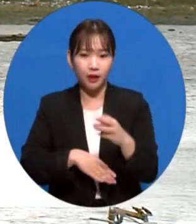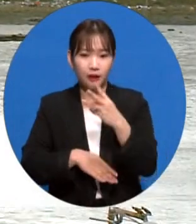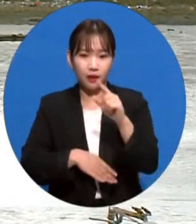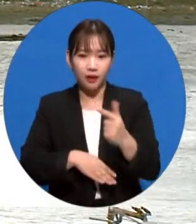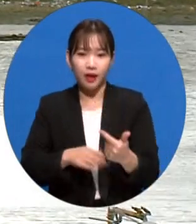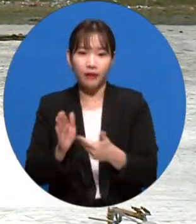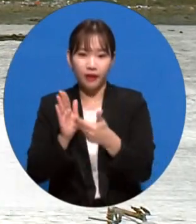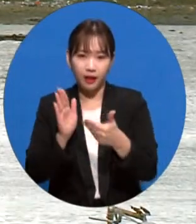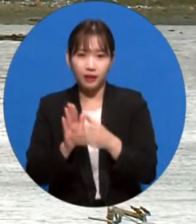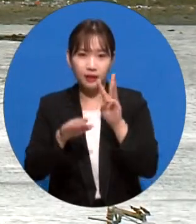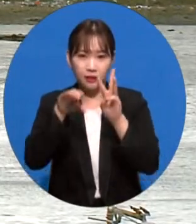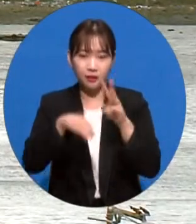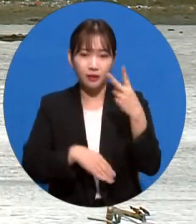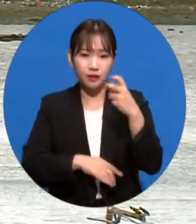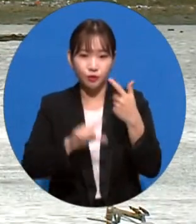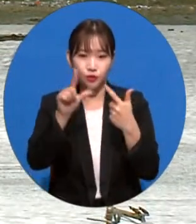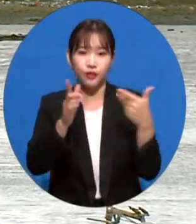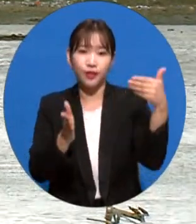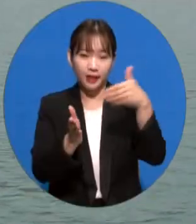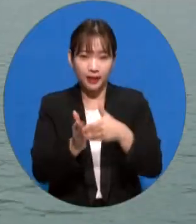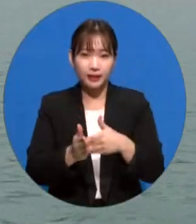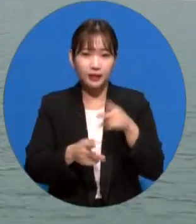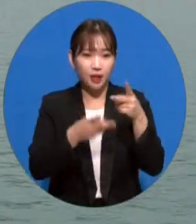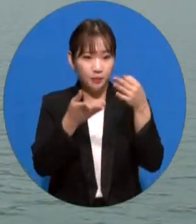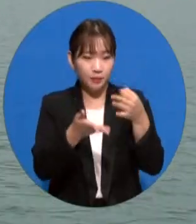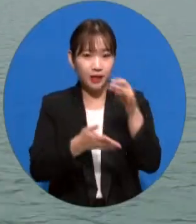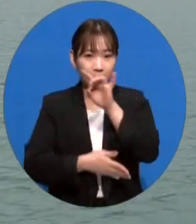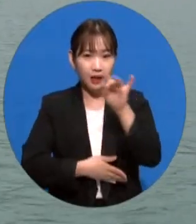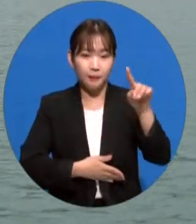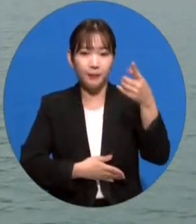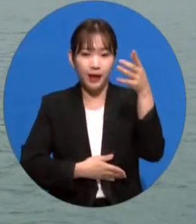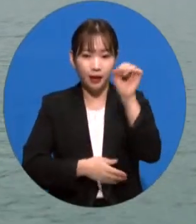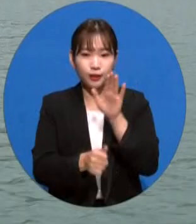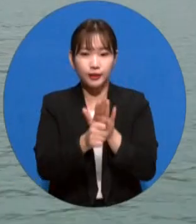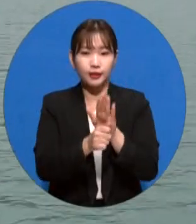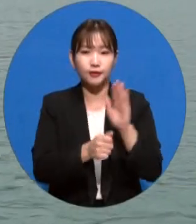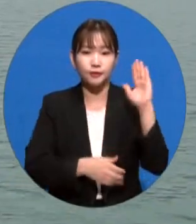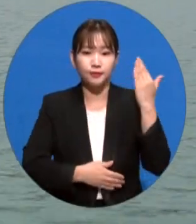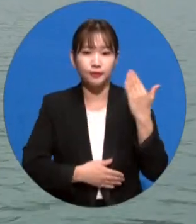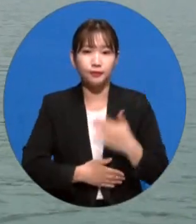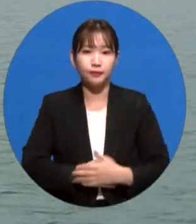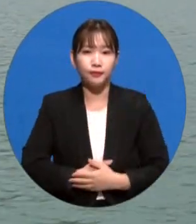곳에는 오는 2026년까지 사업비 각각 100억 원씩이 투입됩니다.